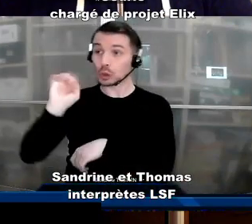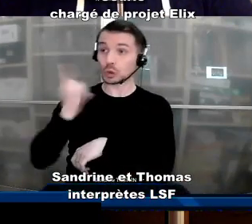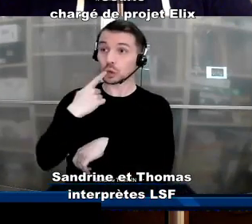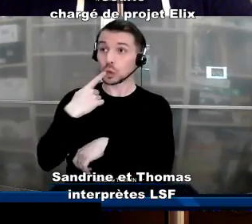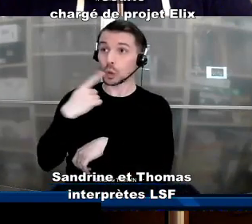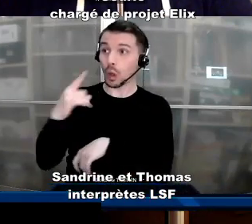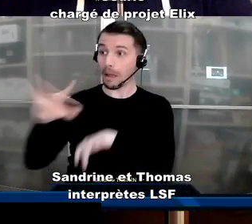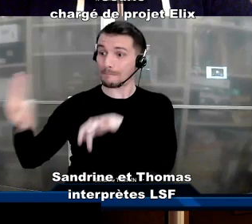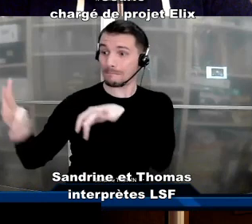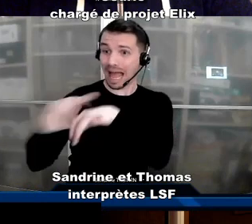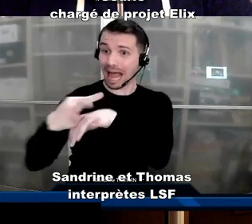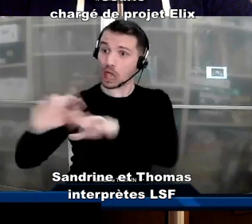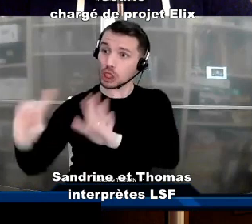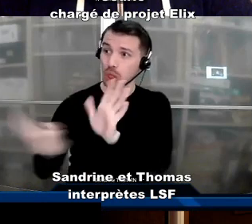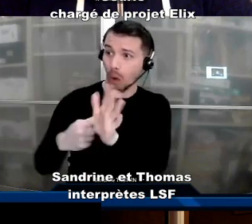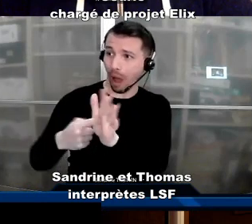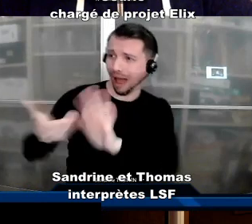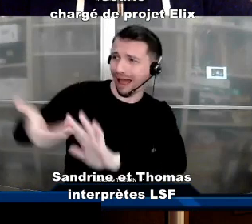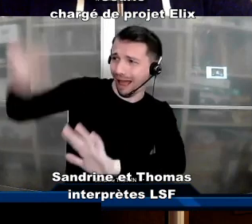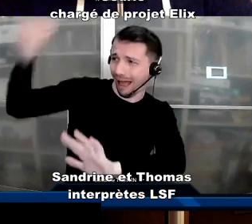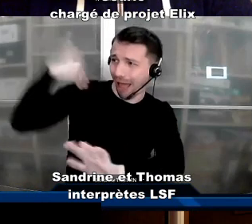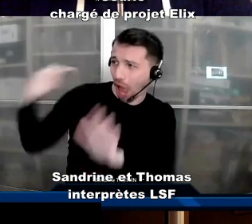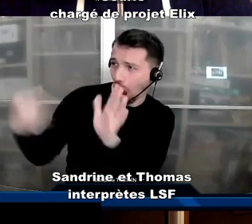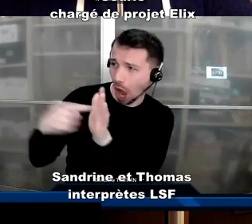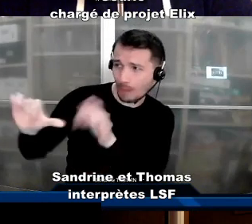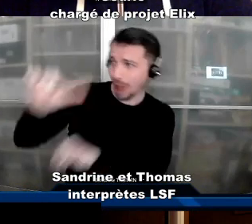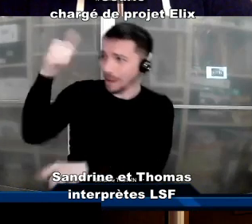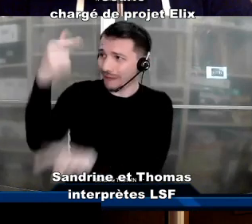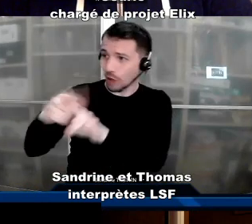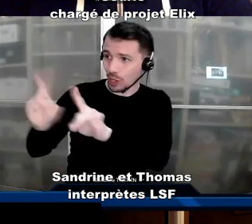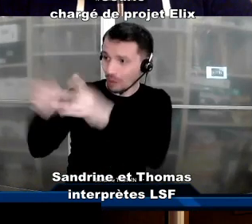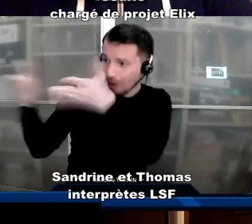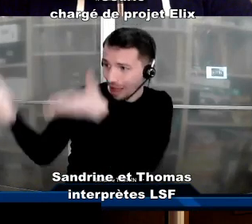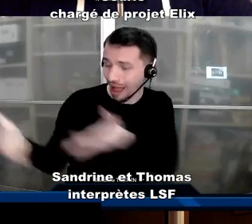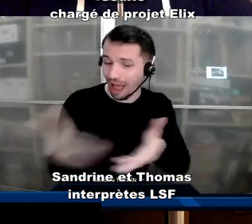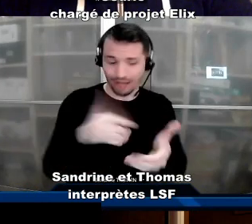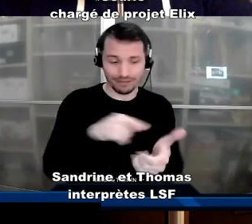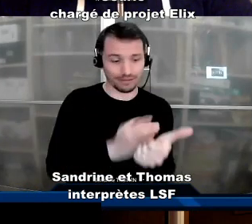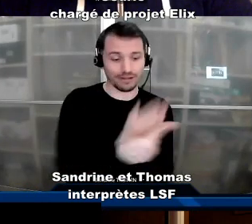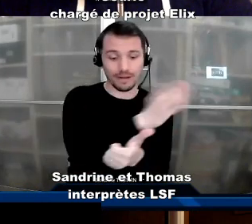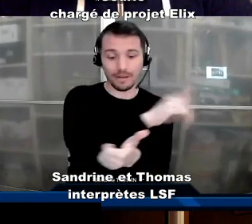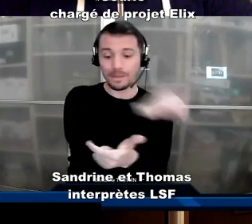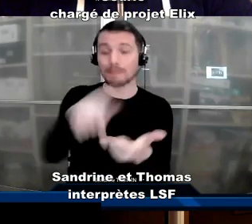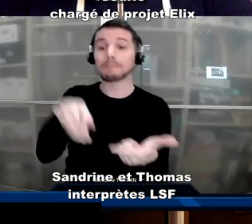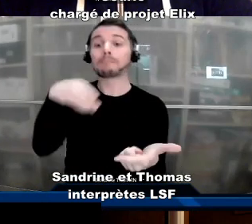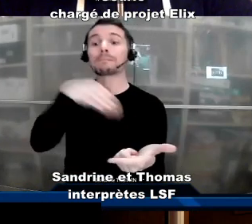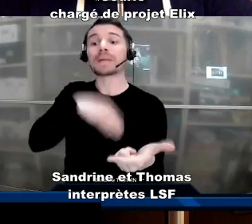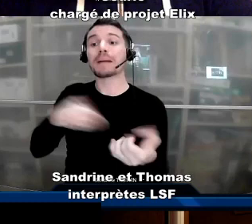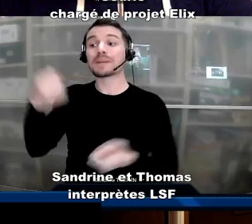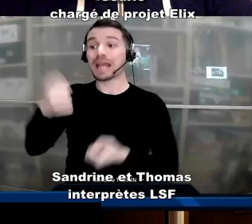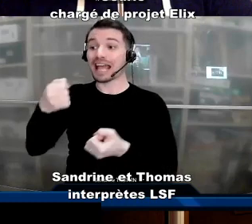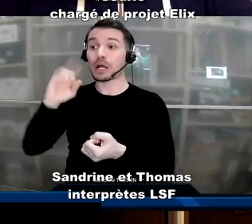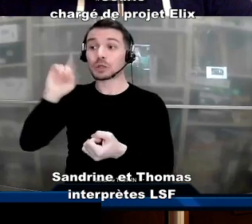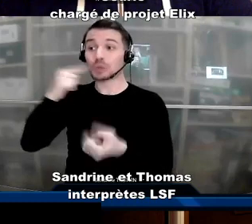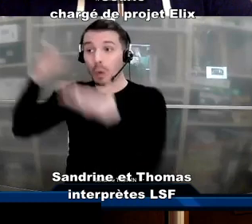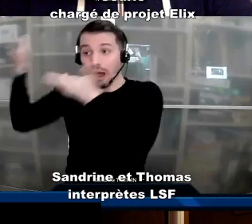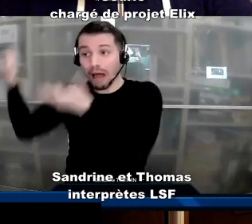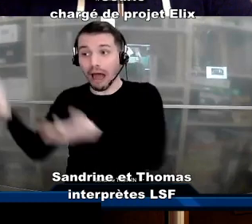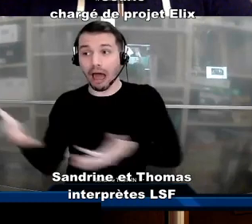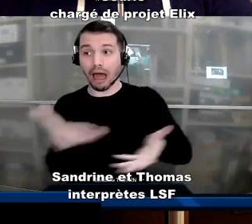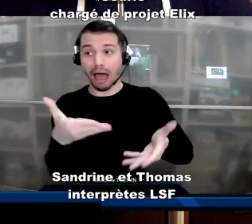marier ? En quelle année une personne sourde a eu le droit de passer le permis de conduire ? Et il y a beaucoup de choses qui se passent